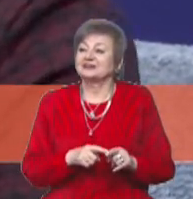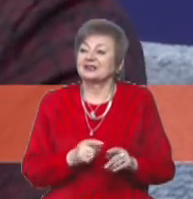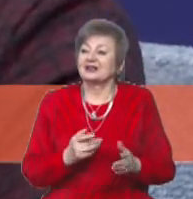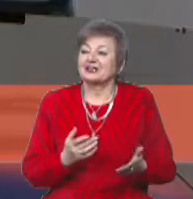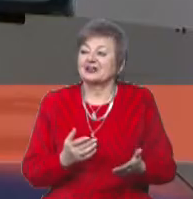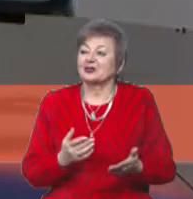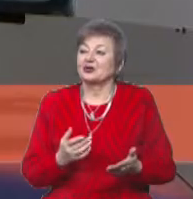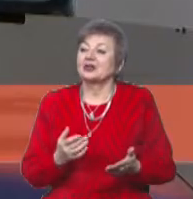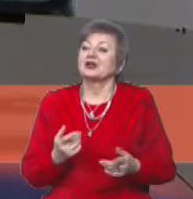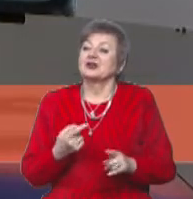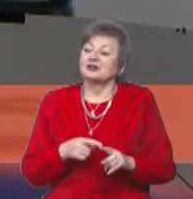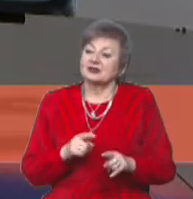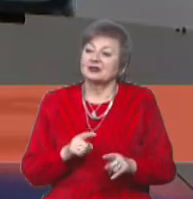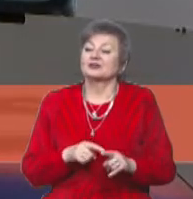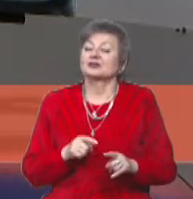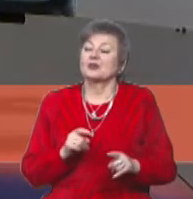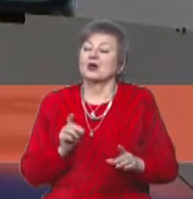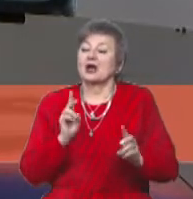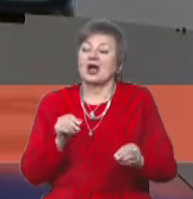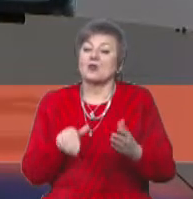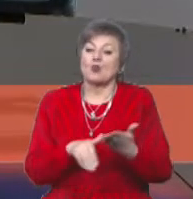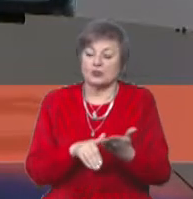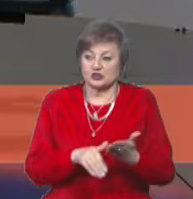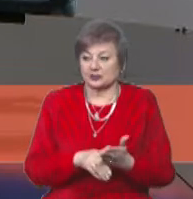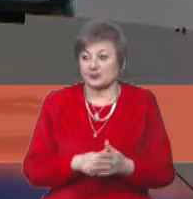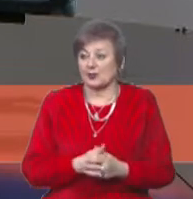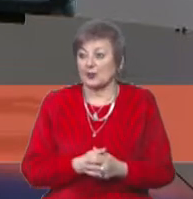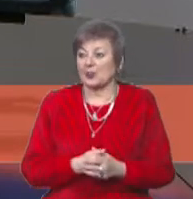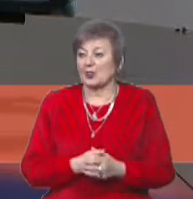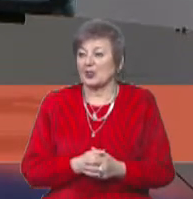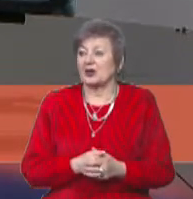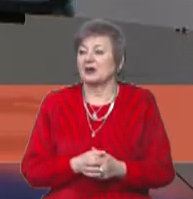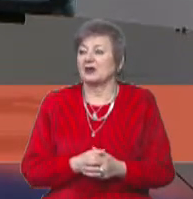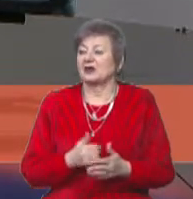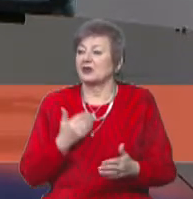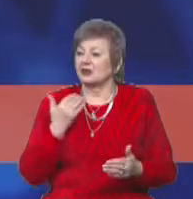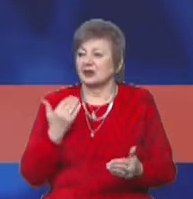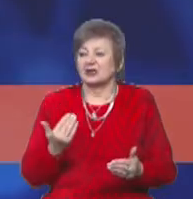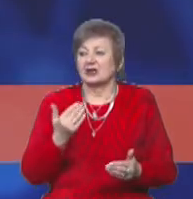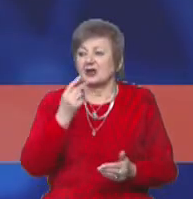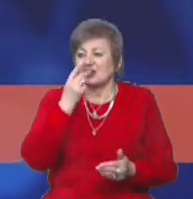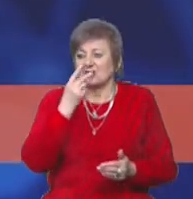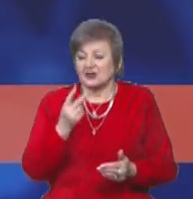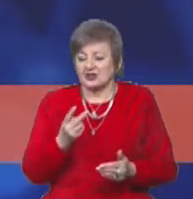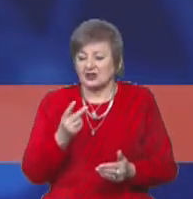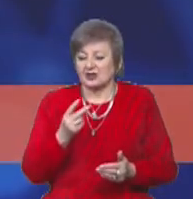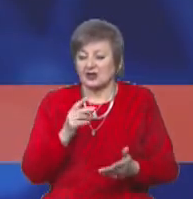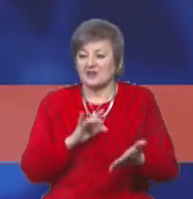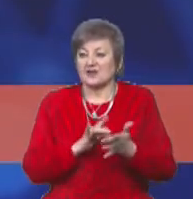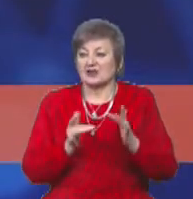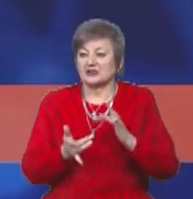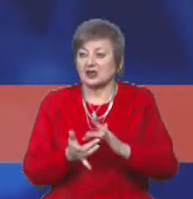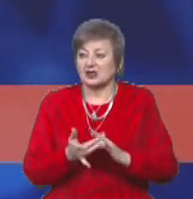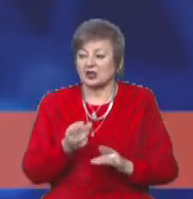дуже лагідно і як допомога. Отже. Я впервые увидела пост,